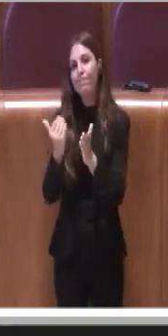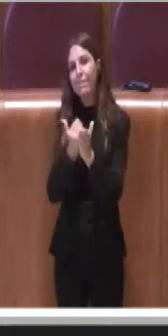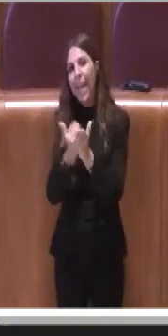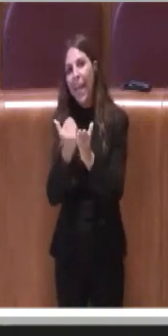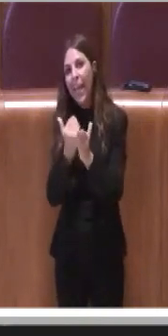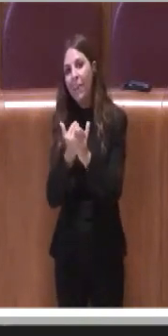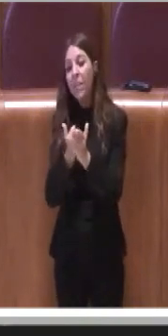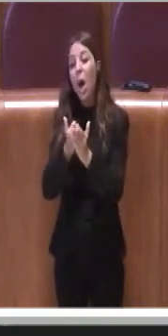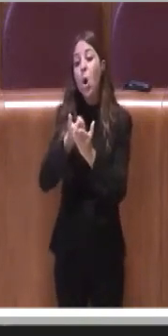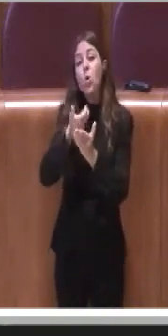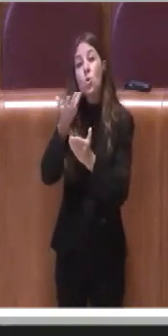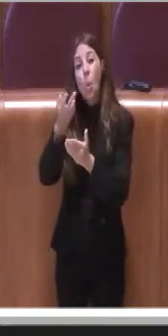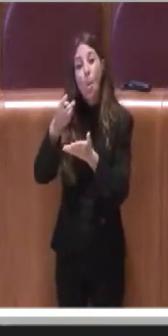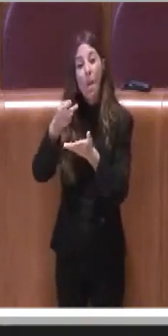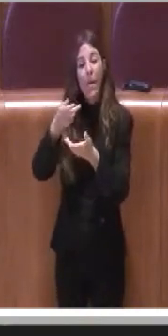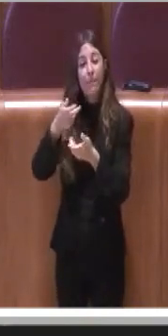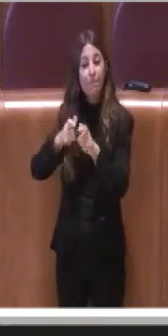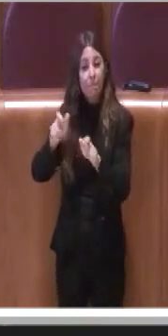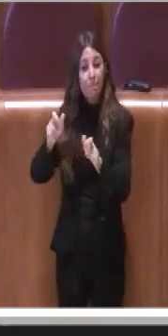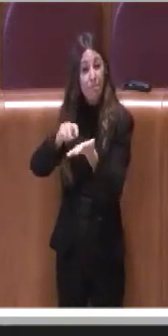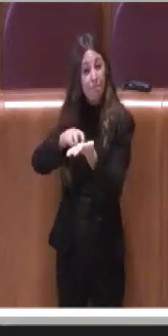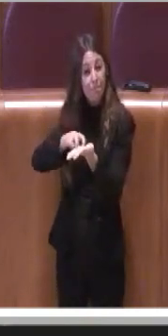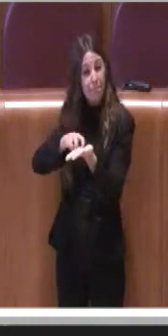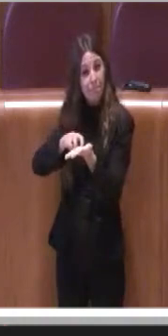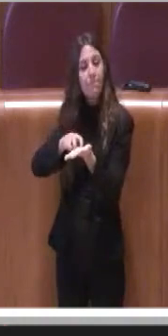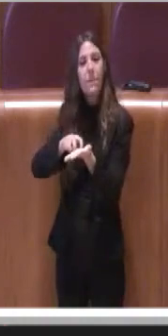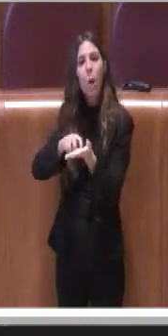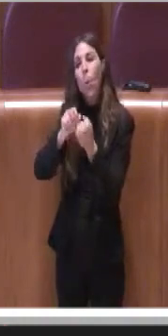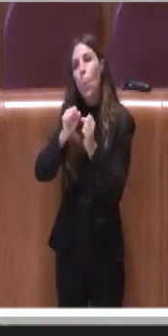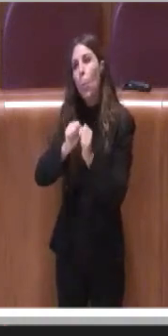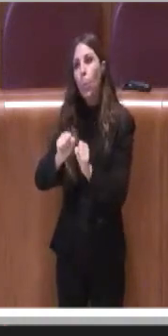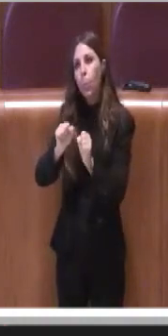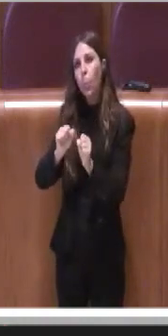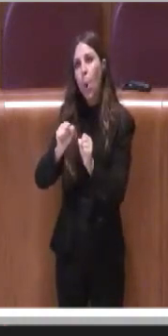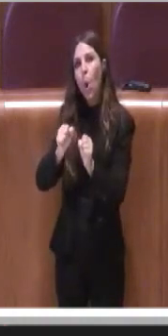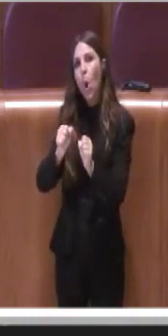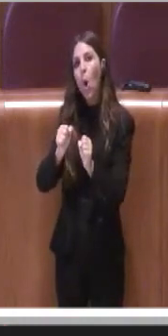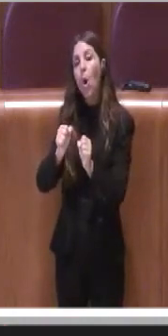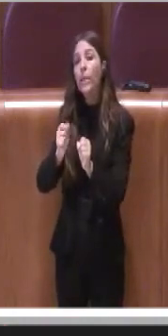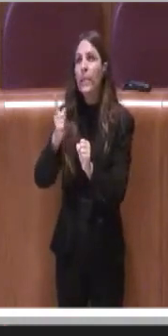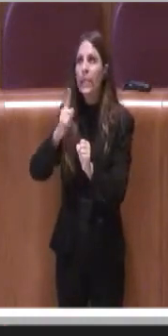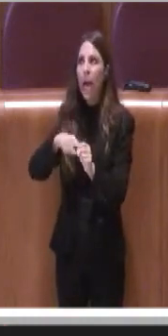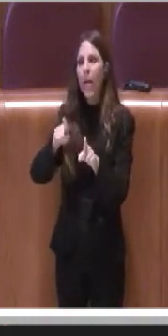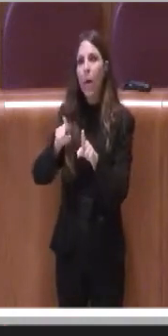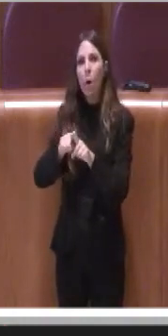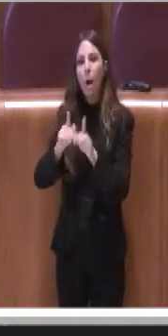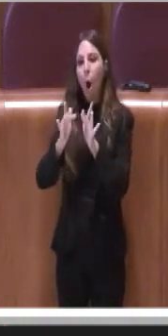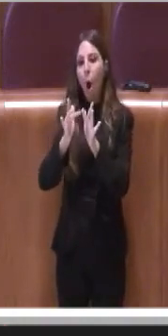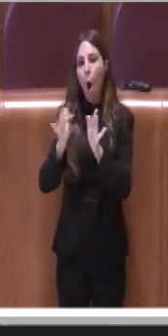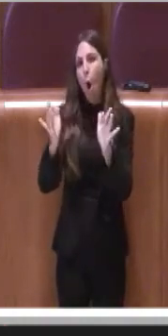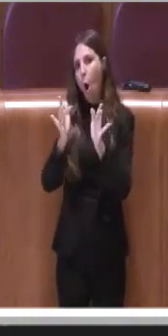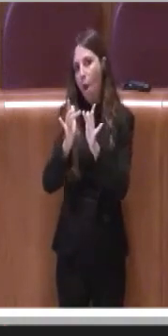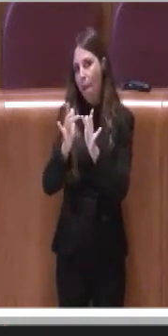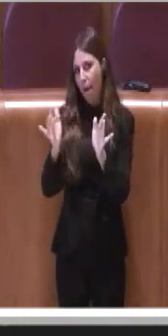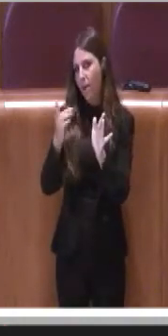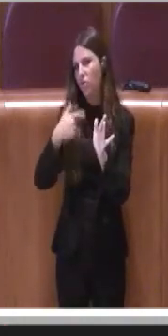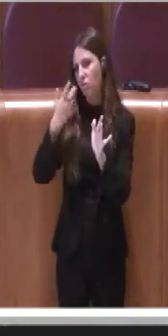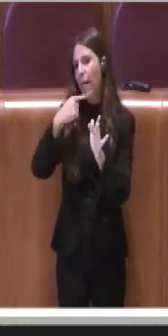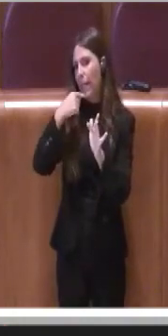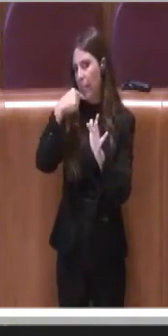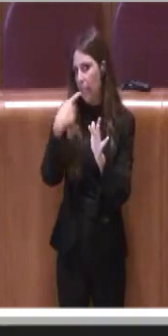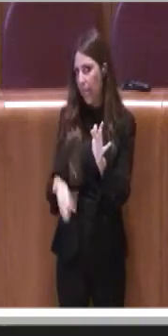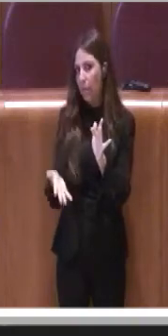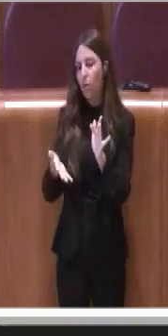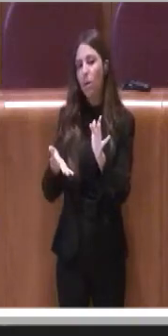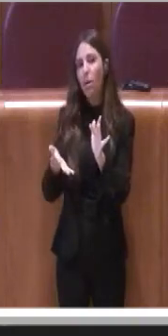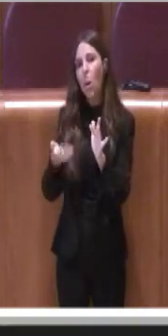vulnerabili, soprattutto minori, possano, anche attraverso il mostro dell'online che più volte è stato sollecitato,